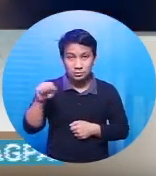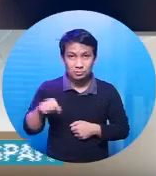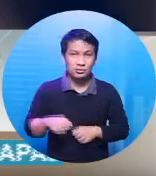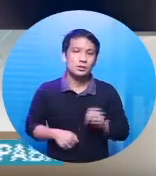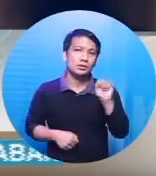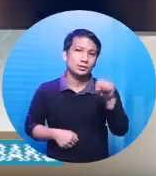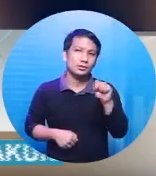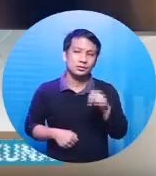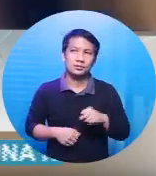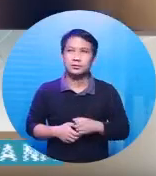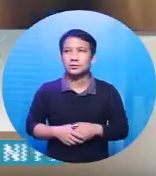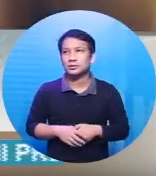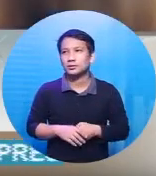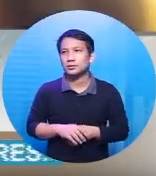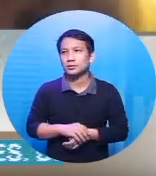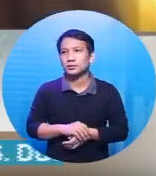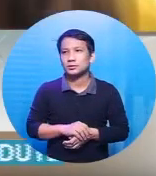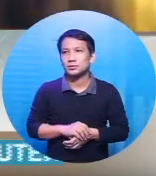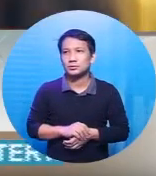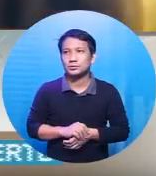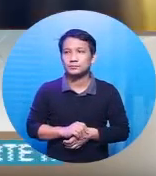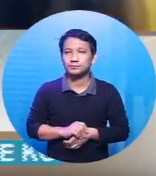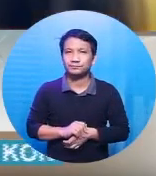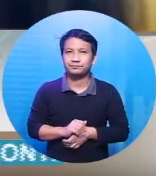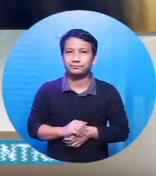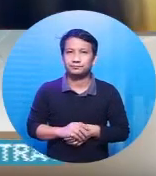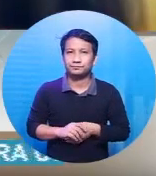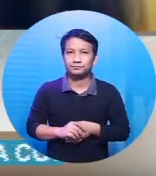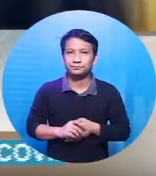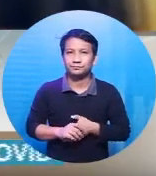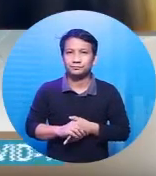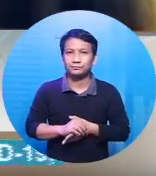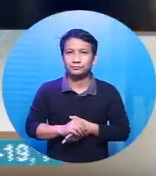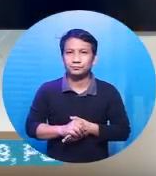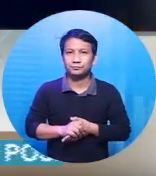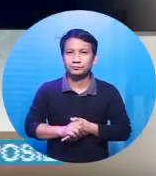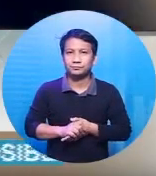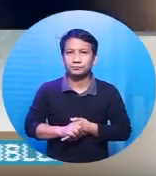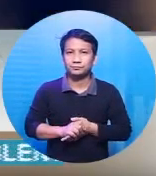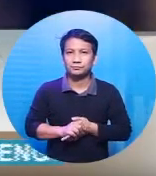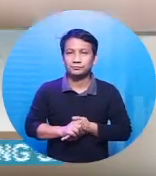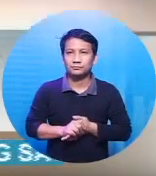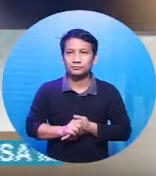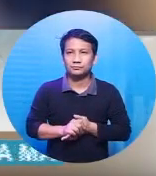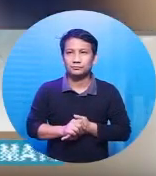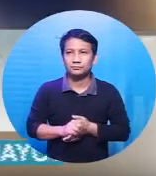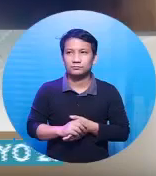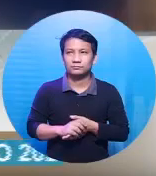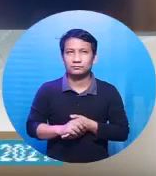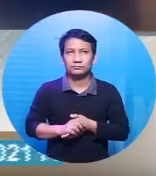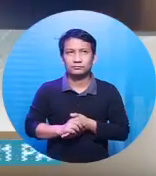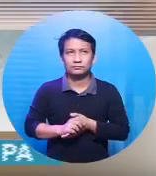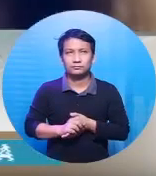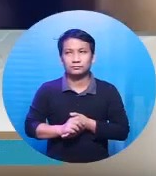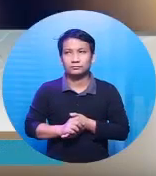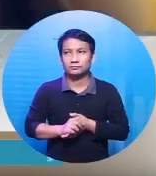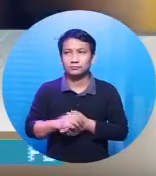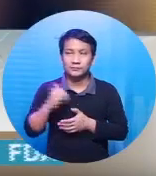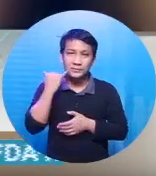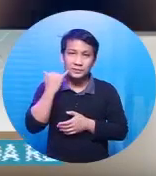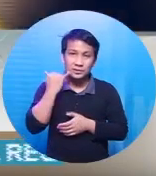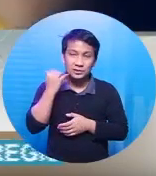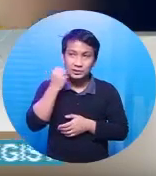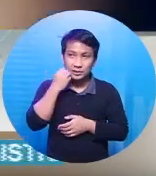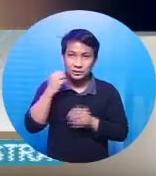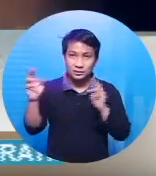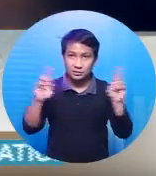Jennifer? Si, okay. Alright. Si ano pala, si Jasmine ang magpa-public apology. Tama? Jasmine,